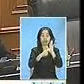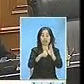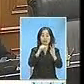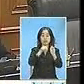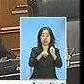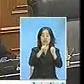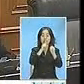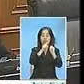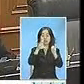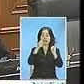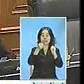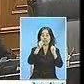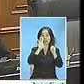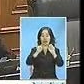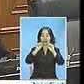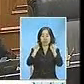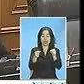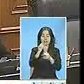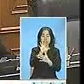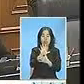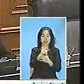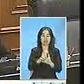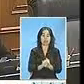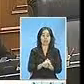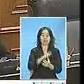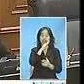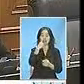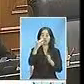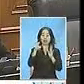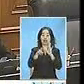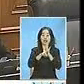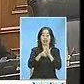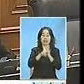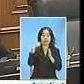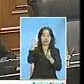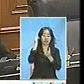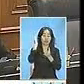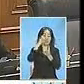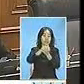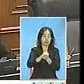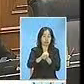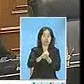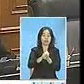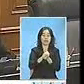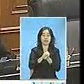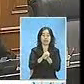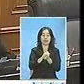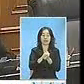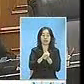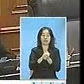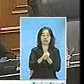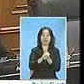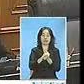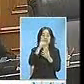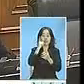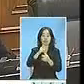งเล็บ5เนี่ยถ้าเราบอกว่าห้ามสามีภรรยาเป็นส